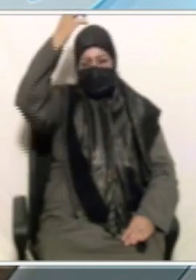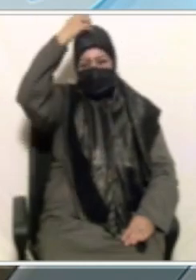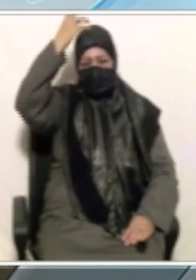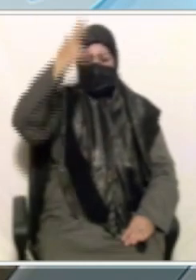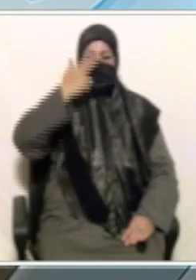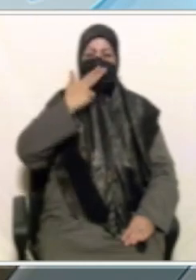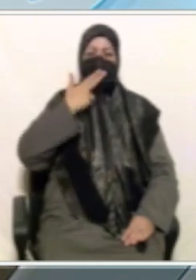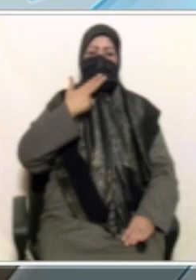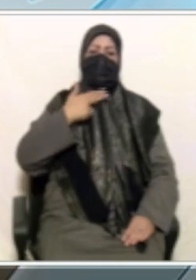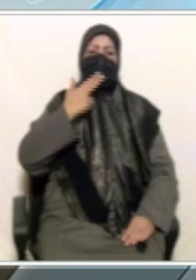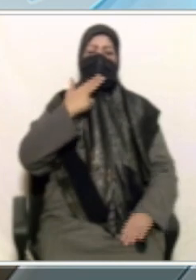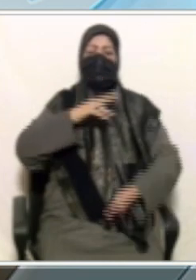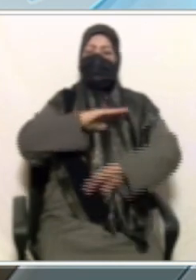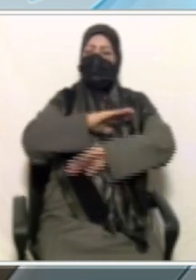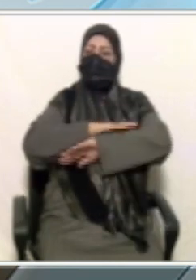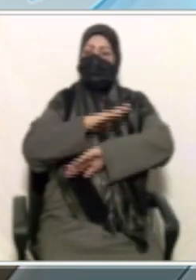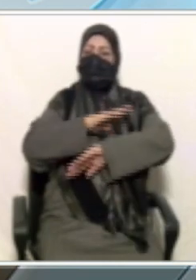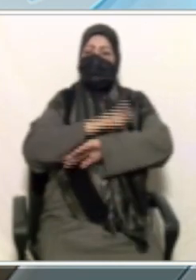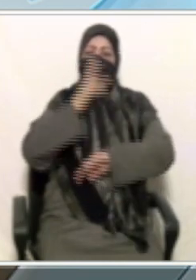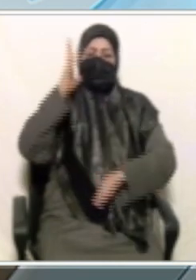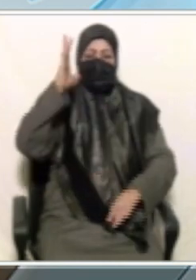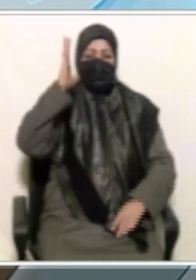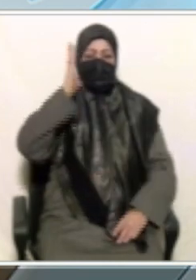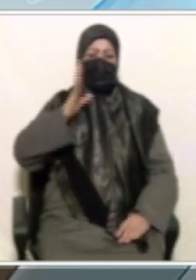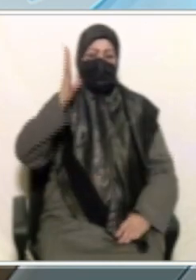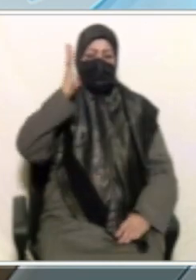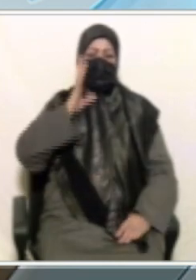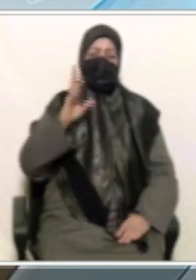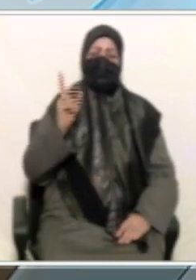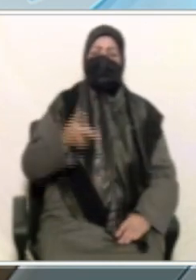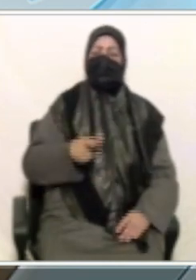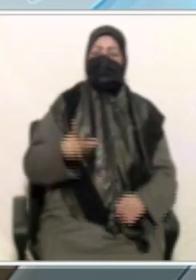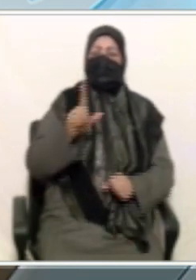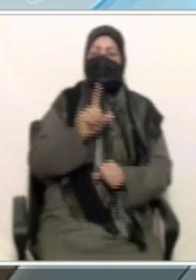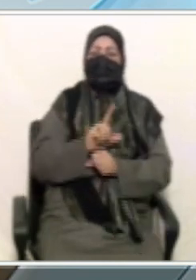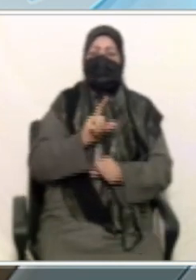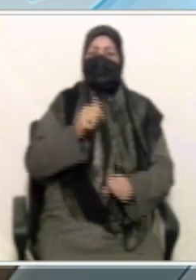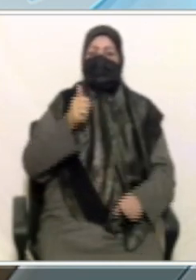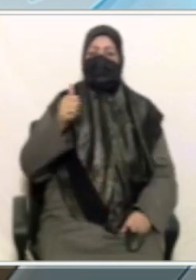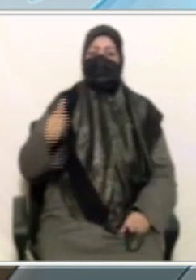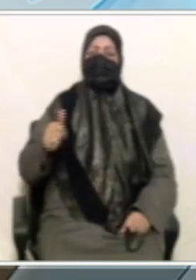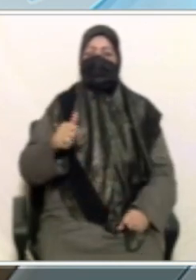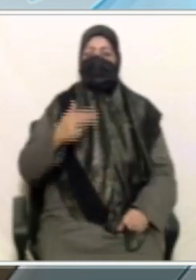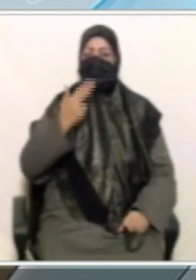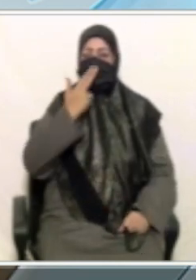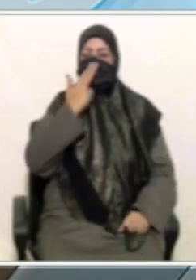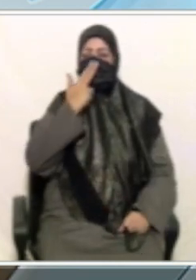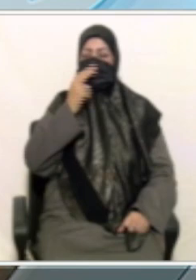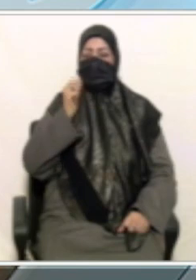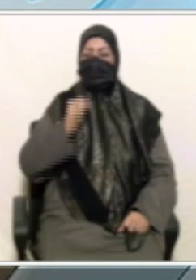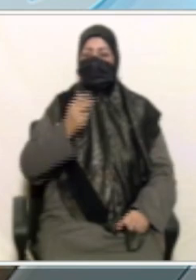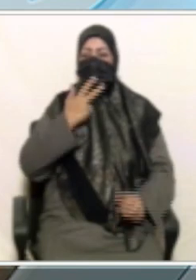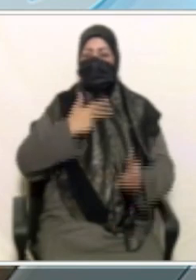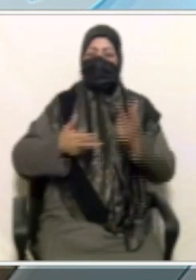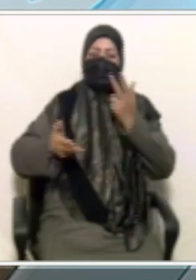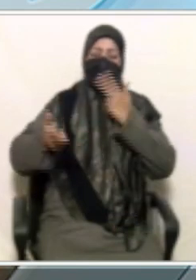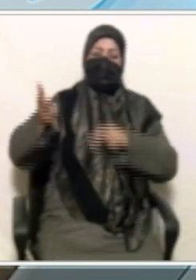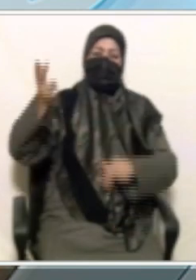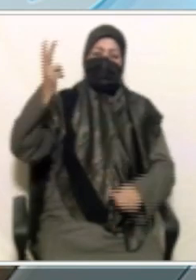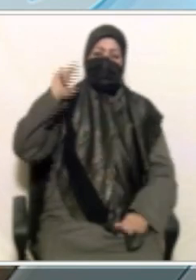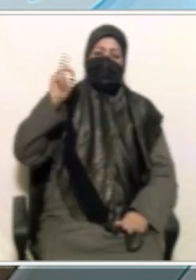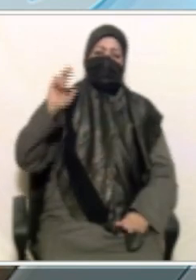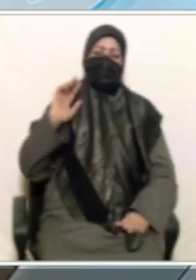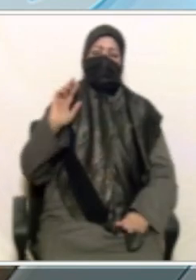الصلاة، وهذا يرجع الحقيقة إلى عادات الناس وأعرافهم. لم يكن كشف الرأس من عادات أهل